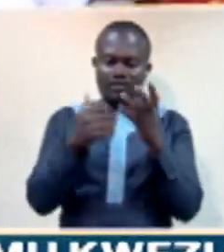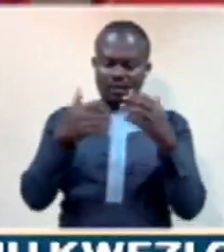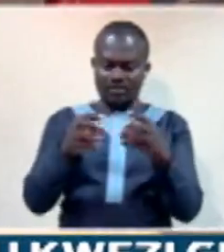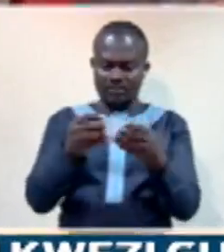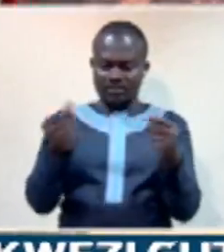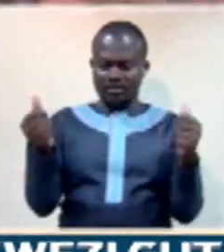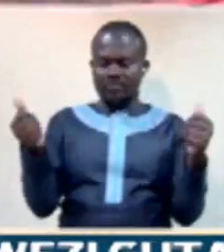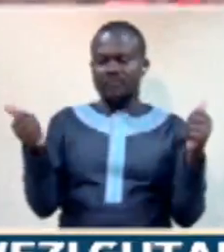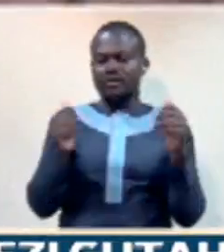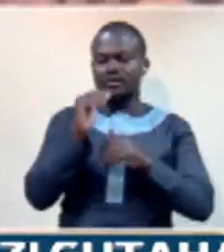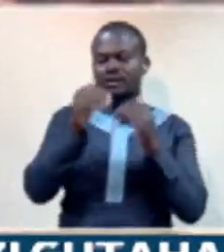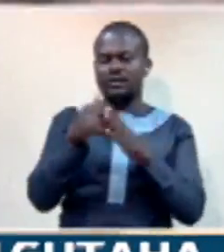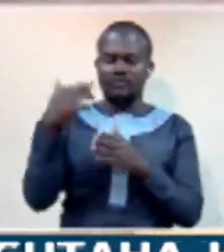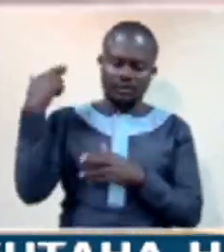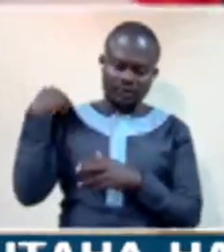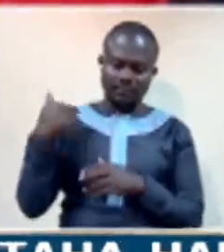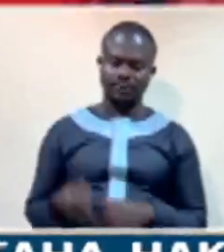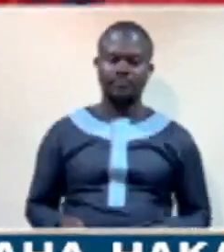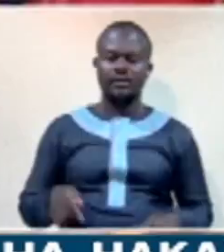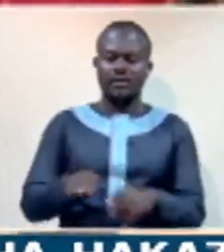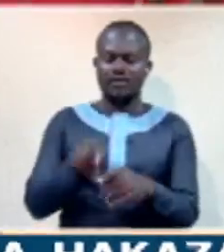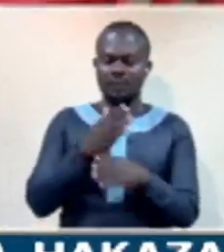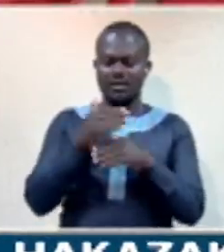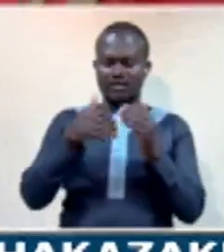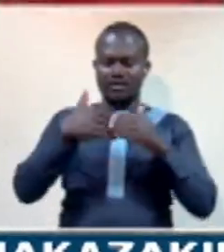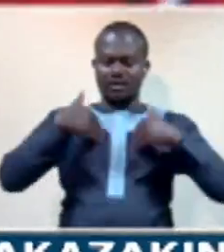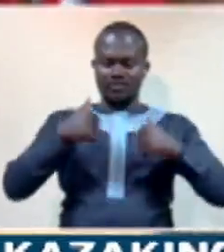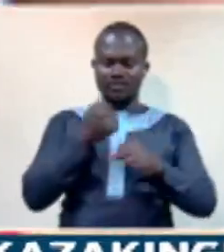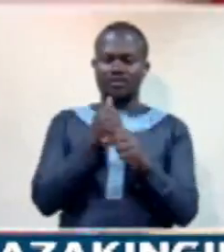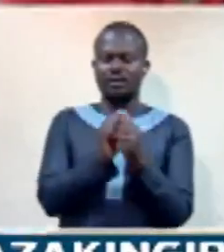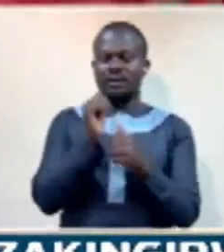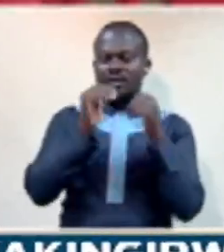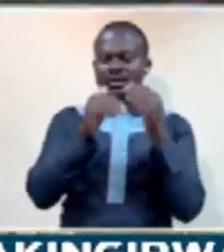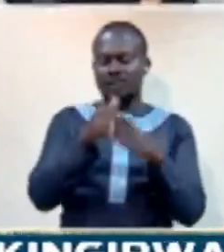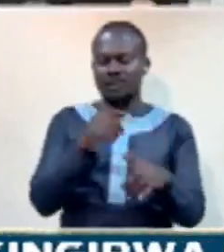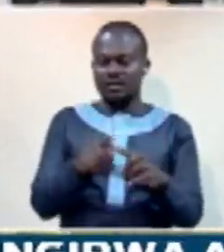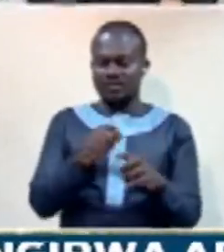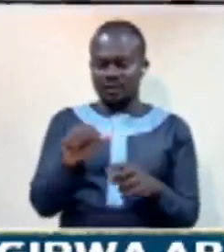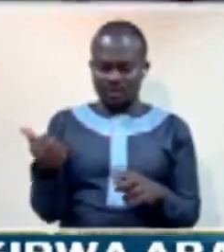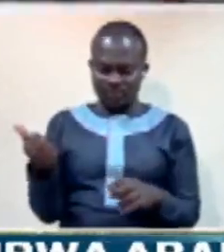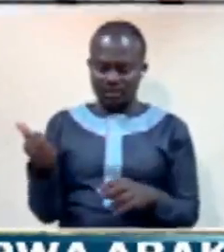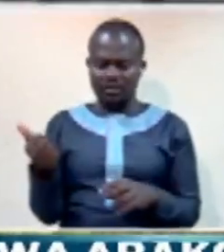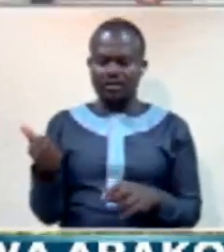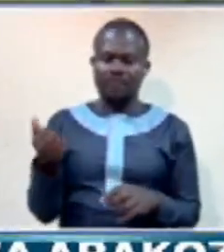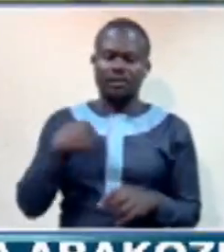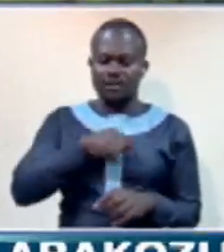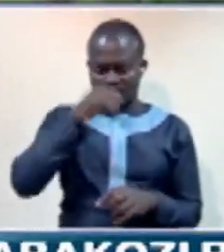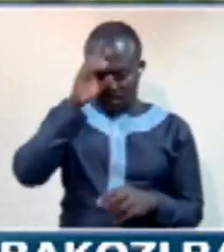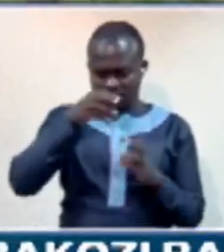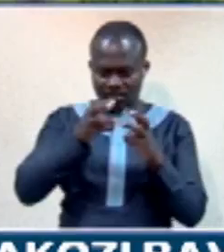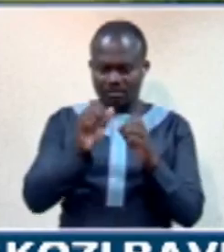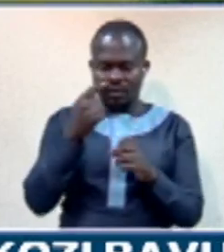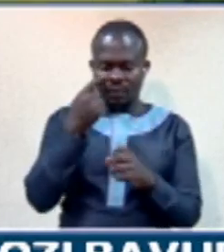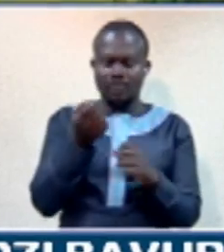guhabwa umurongo n'inzego bireba. Nka Minisiteri y'Ubuzima twakoranye n'inzego zindi, inzego z'ibanze n'umujyi wa Kigali, bashaka uburyo twabona